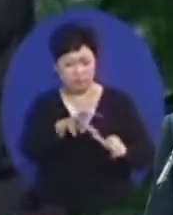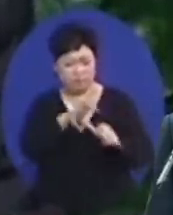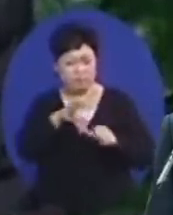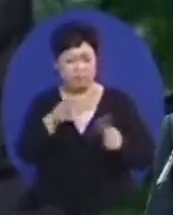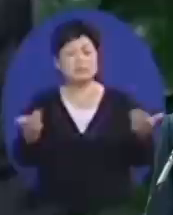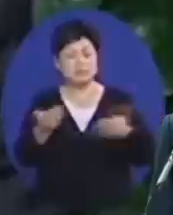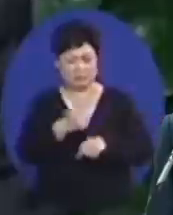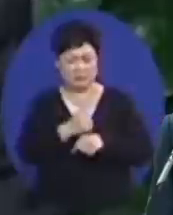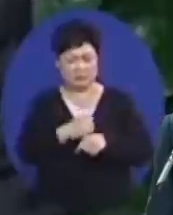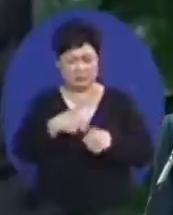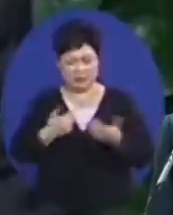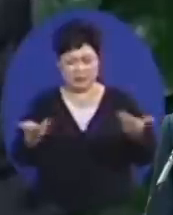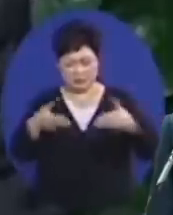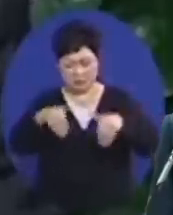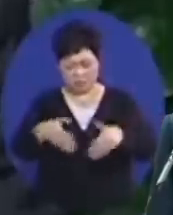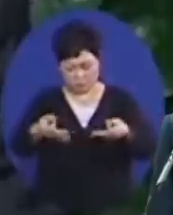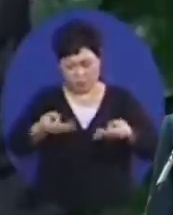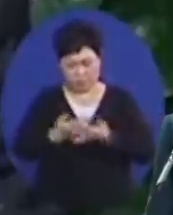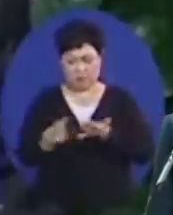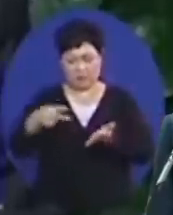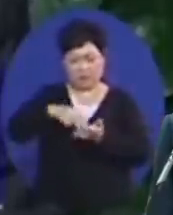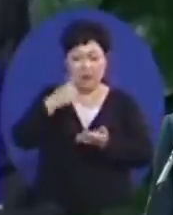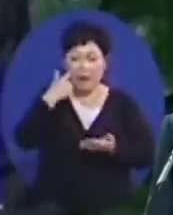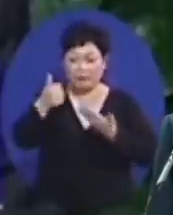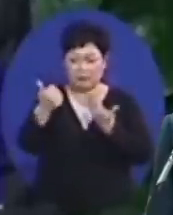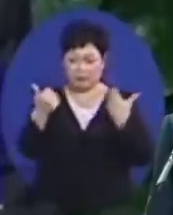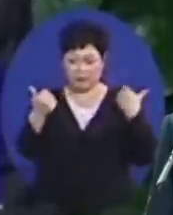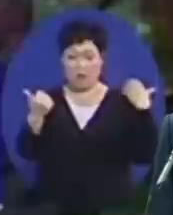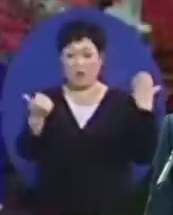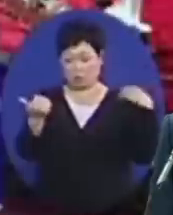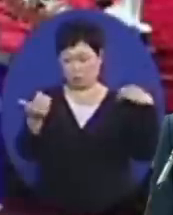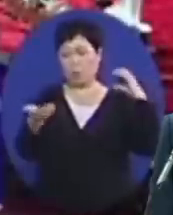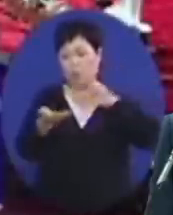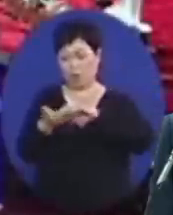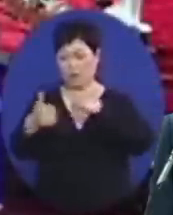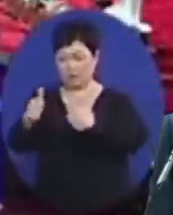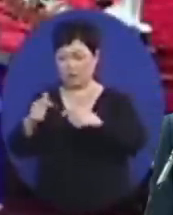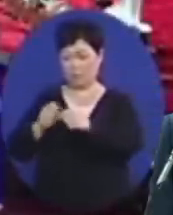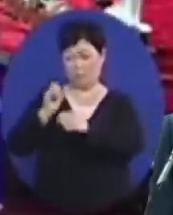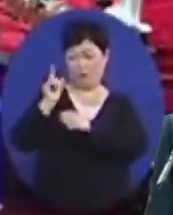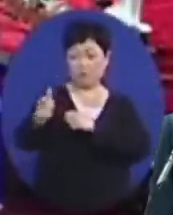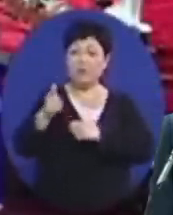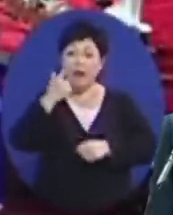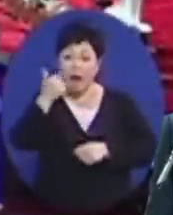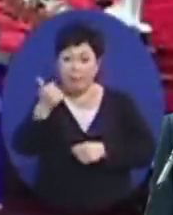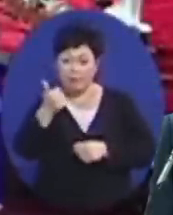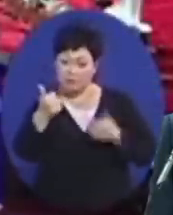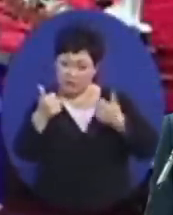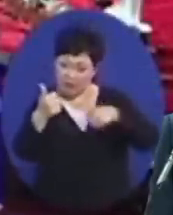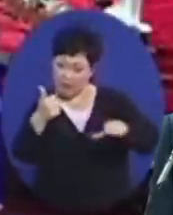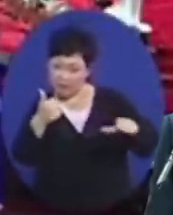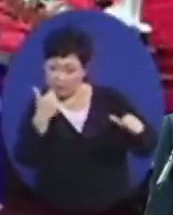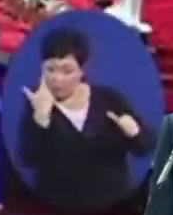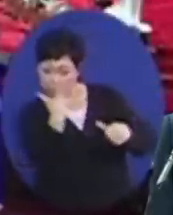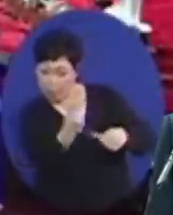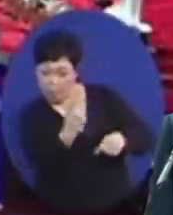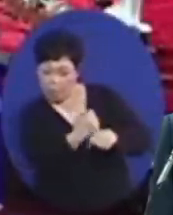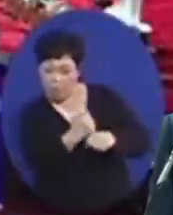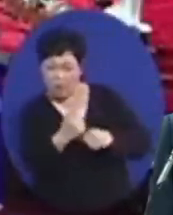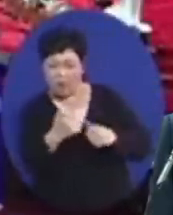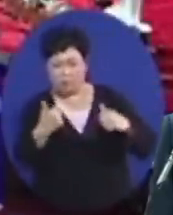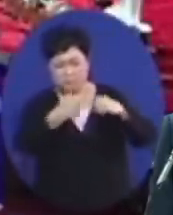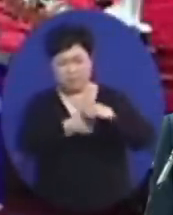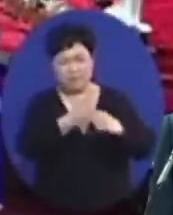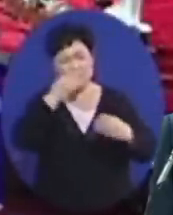품꾼의 하나로 보소서 하려고 이래 일어나서 아버지께로 돌아가니라. 아직도 거리가 먼데 아버지가 그를 보고 허측은히 여겨 달려가 목을 안고